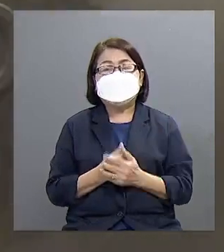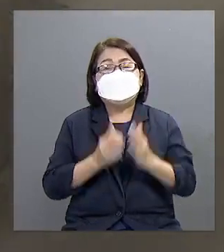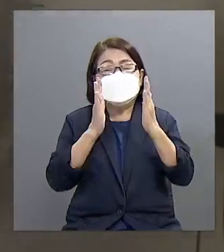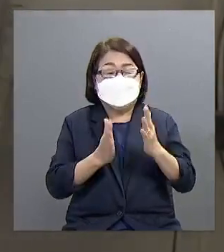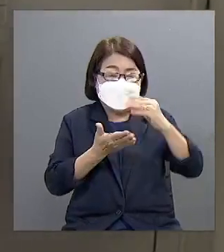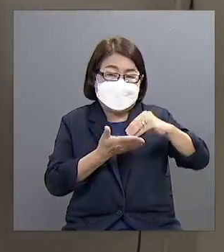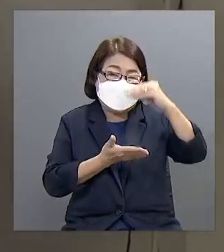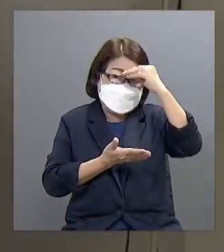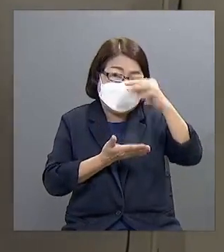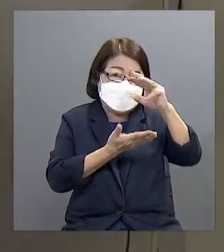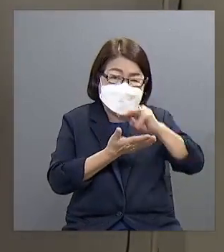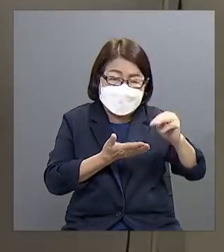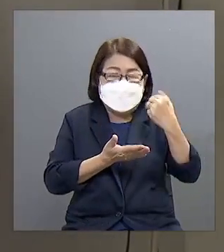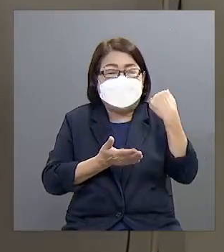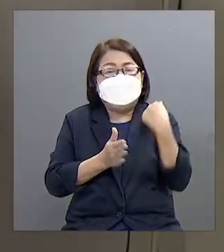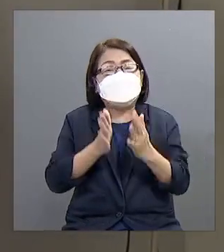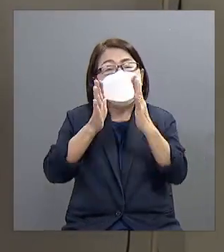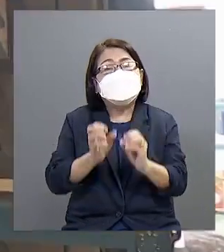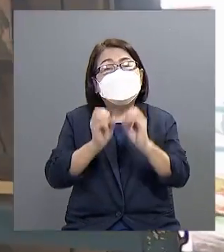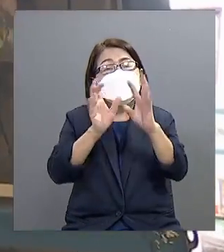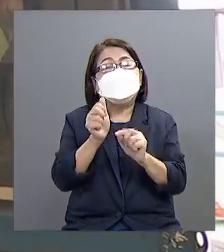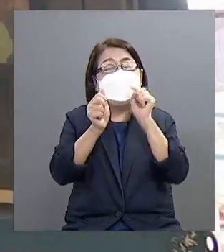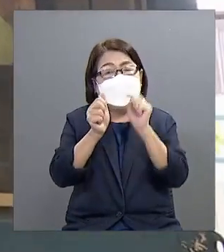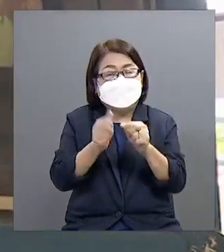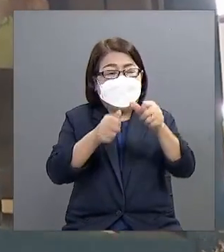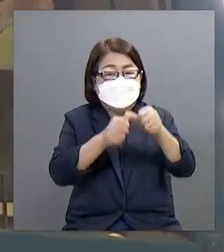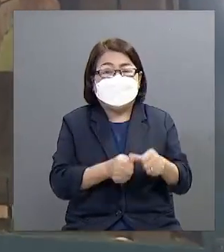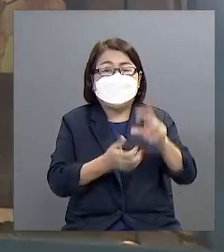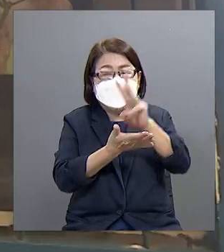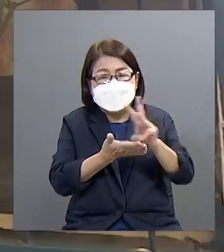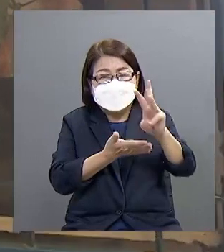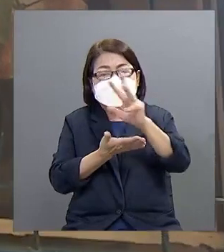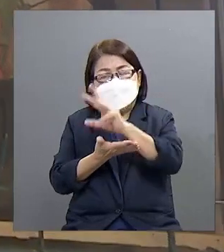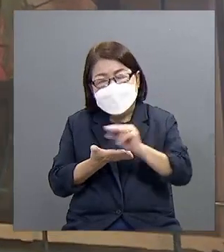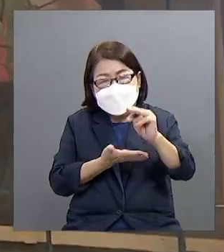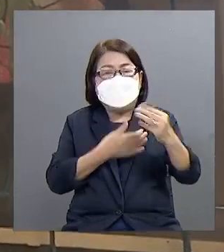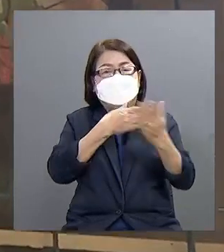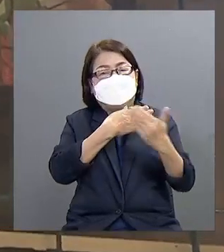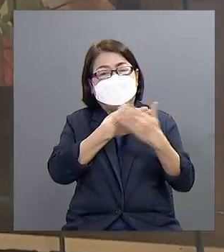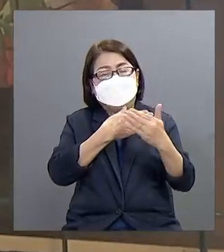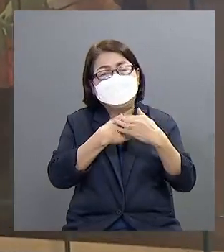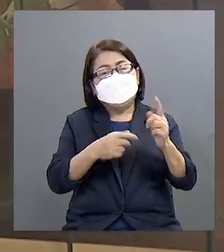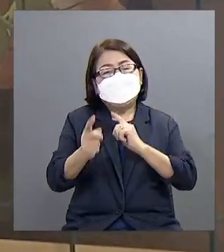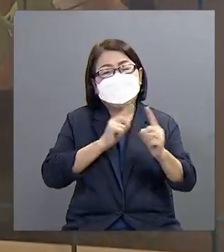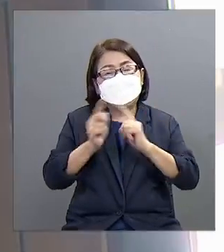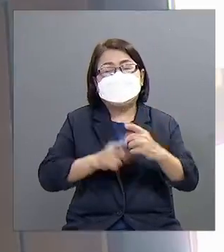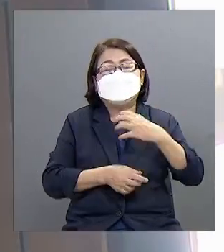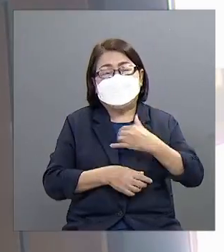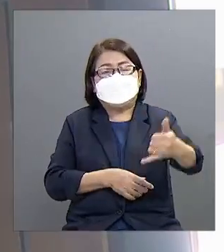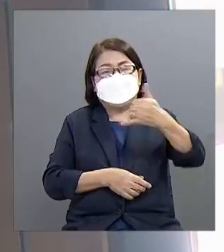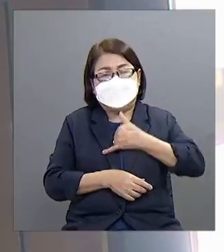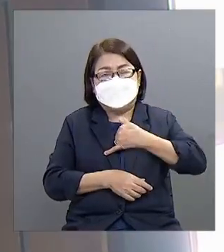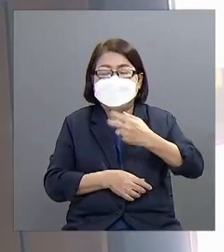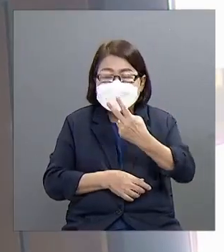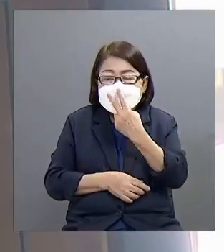จารย์จากวิทยาลัยบางแห่งเนี่ยเขาก็ติดต่อผมมาเพื่อจะมาศึกษาดูงานผมก็จะเปิ